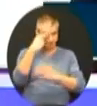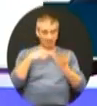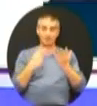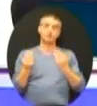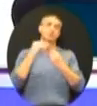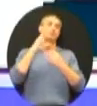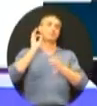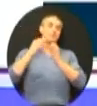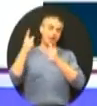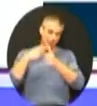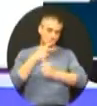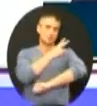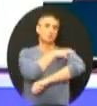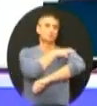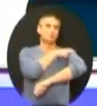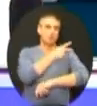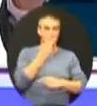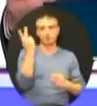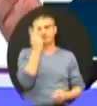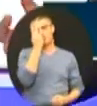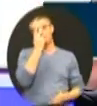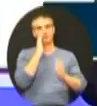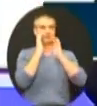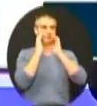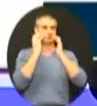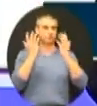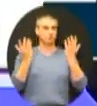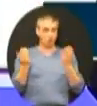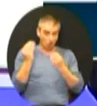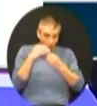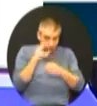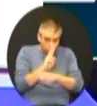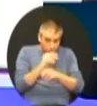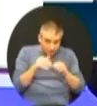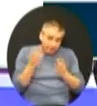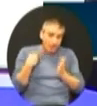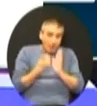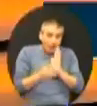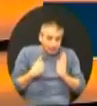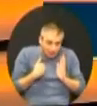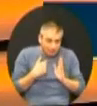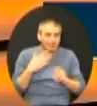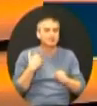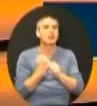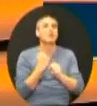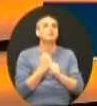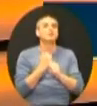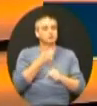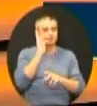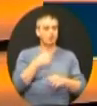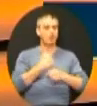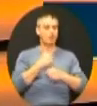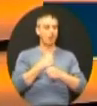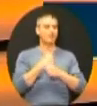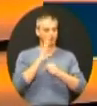בנוסף את הפרקליטות ואת המשטרה במקרים החמורים וכמובן התקשורת עוד שומר סף זה מה שחסר לנו חסר לנו ביצוע חסר לנו שהשרים יוכלו